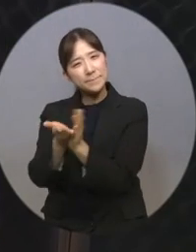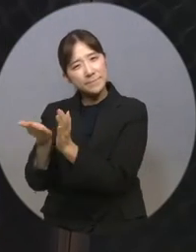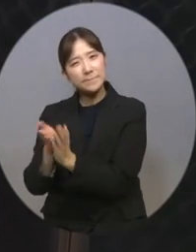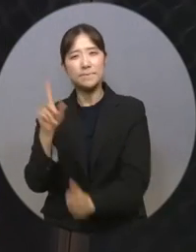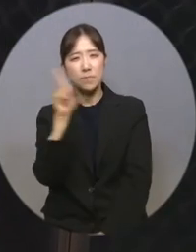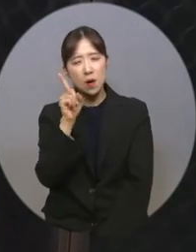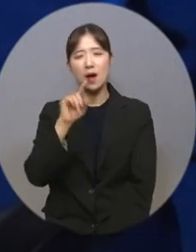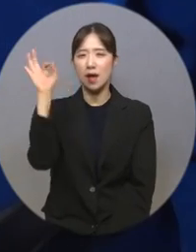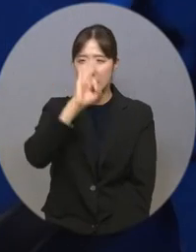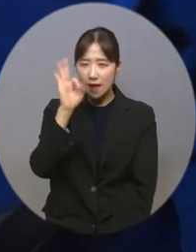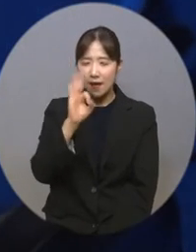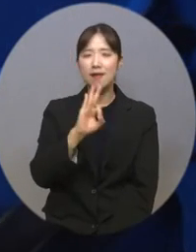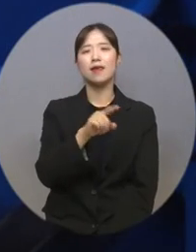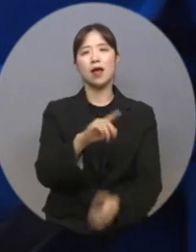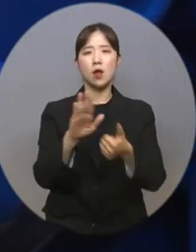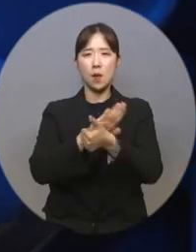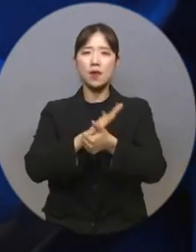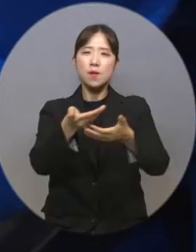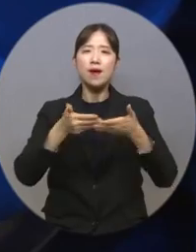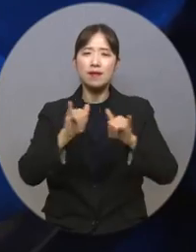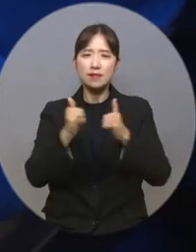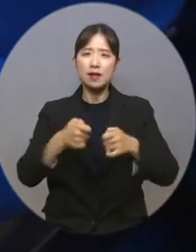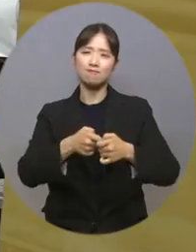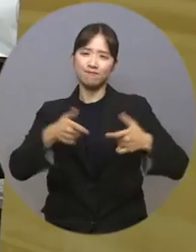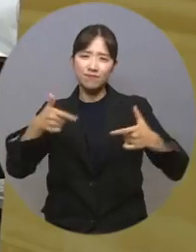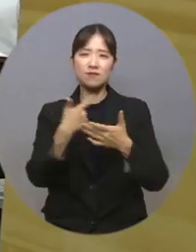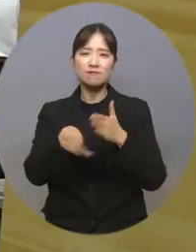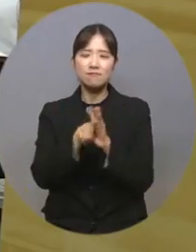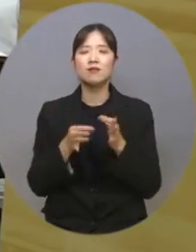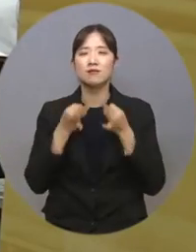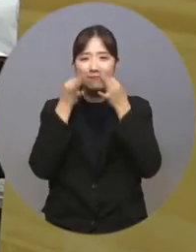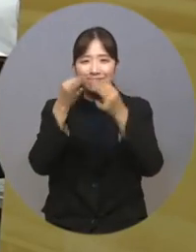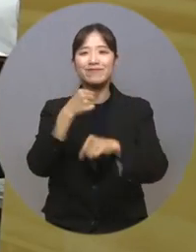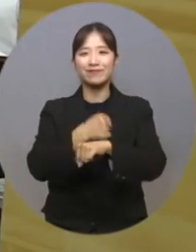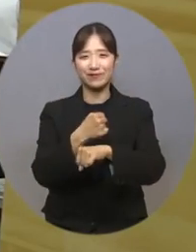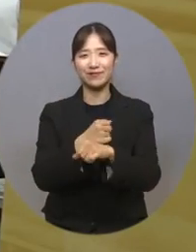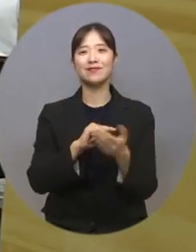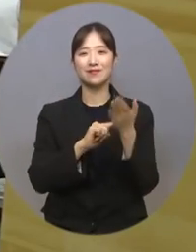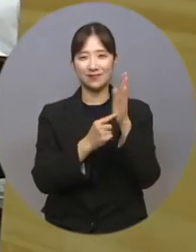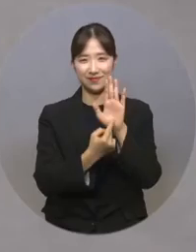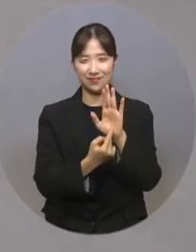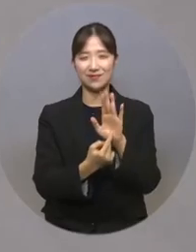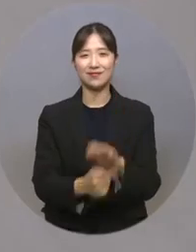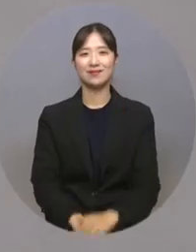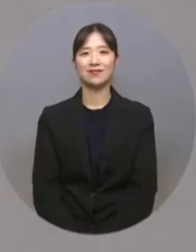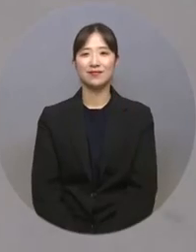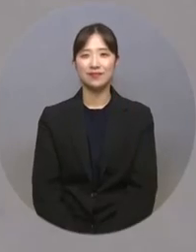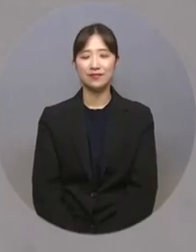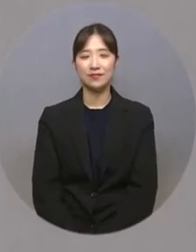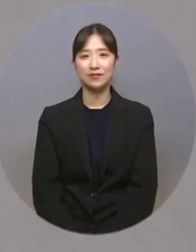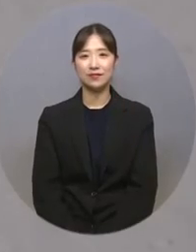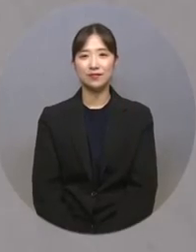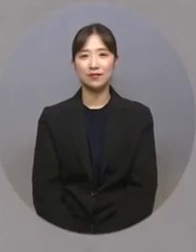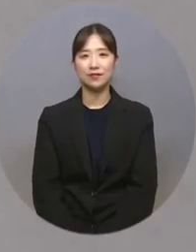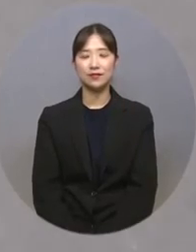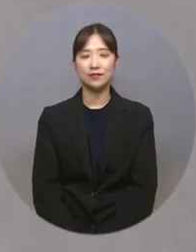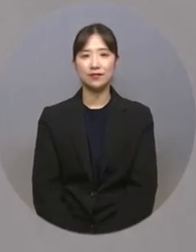대상이 점진적으로 확대될 수 있도록 노력하겠다는 의지를 밝혔습니다 복지비 뉴스포츠 용입니다